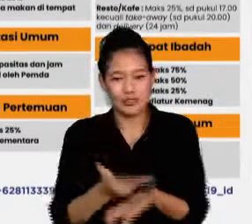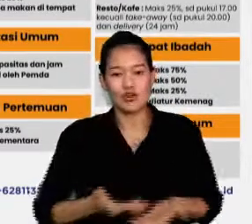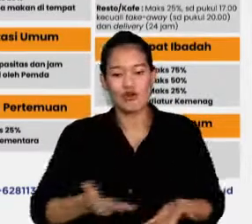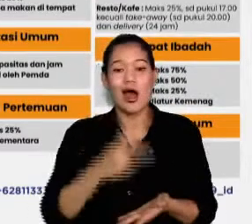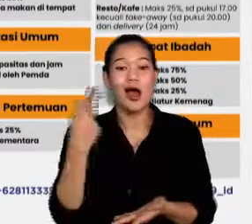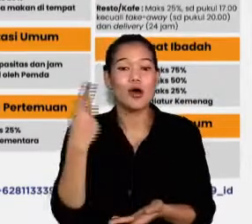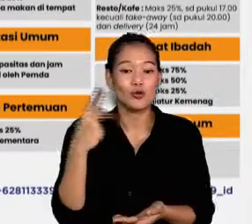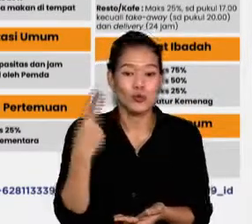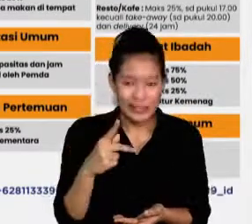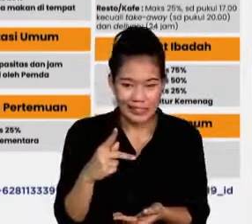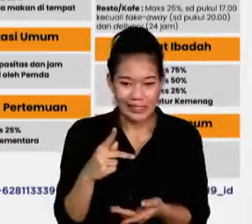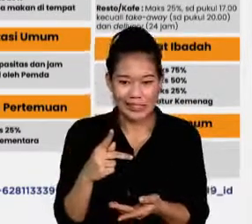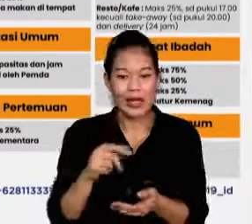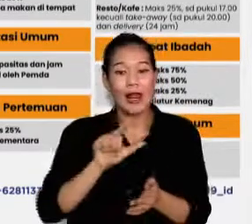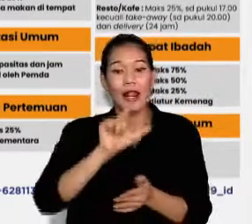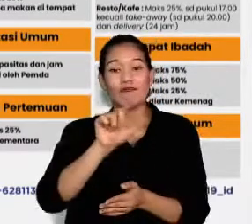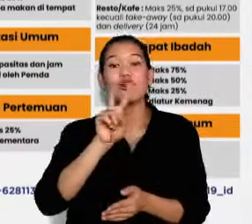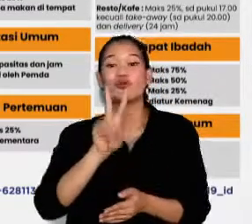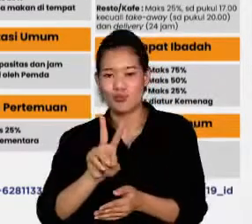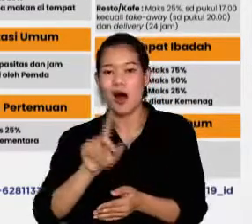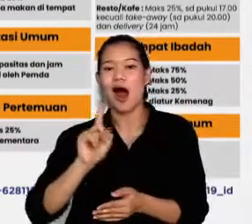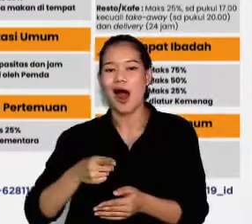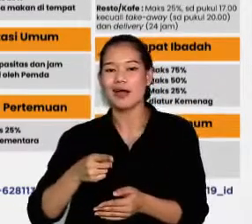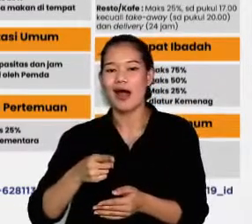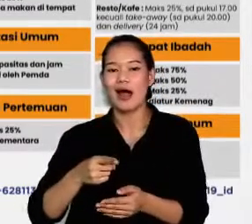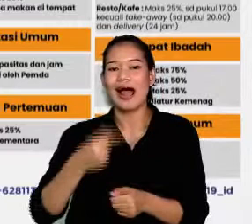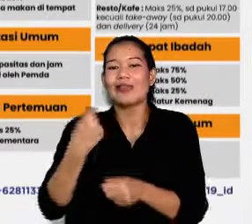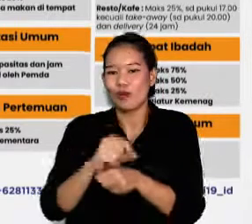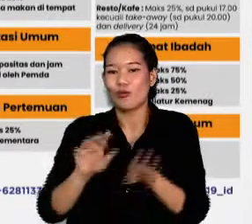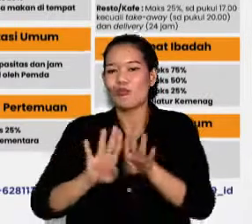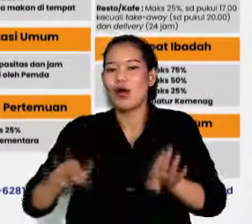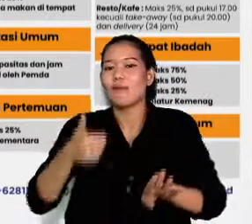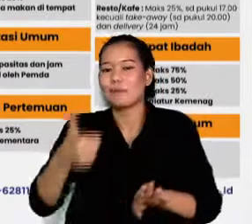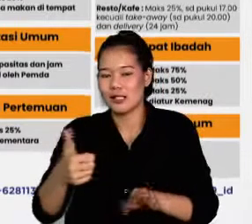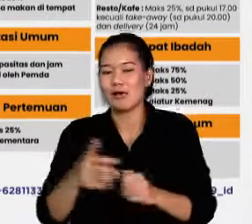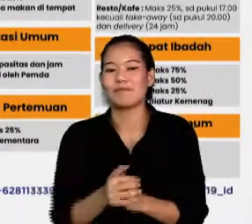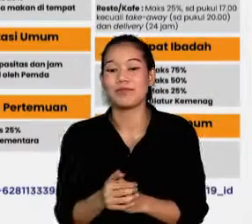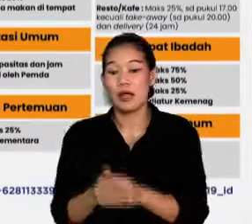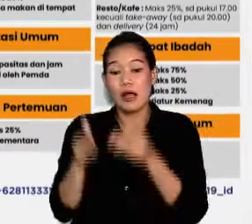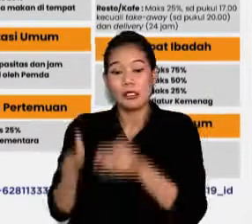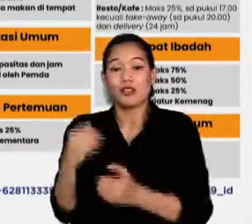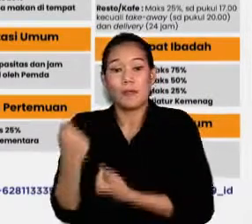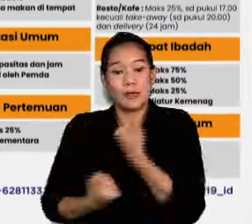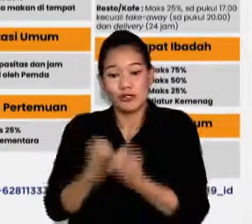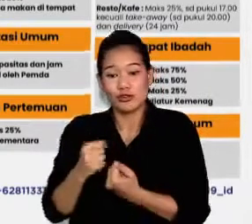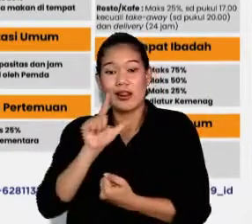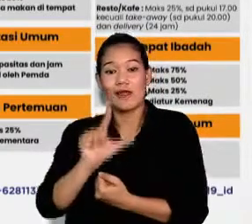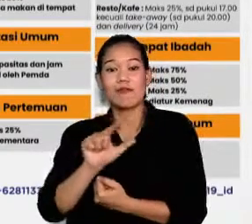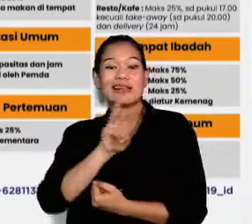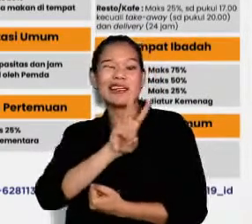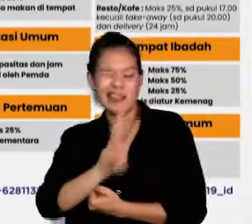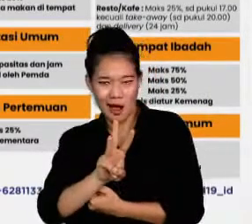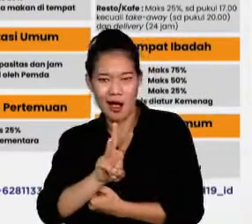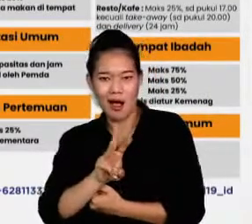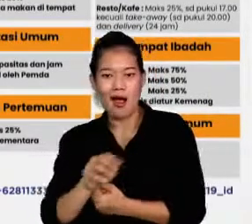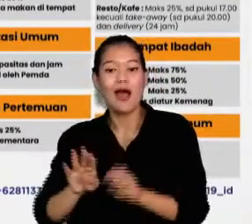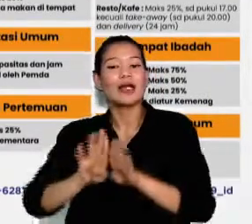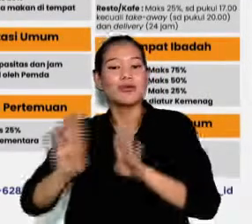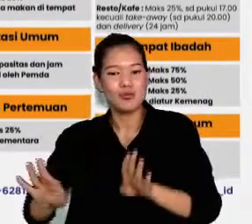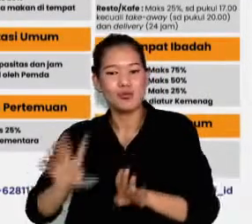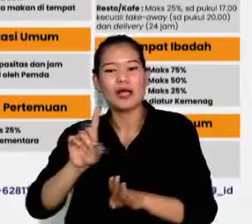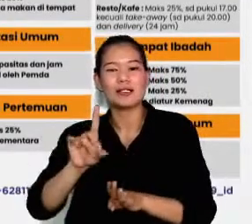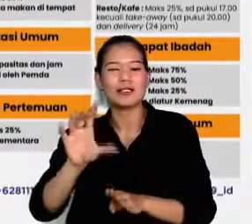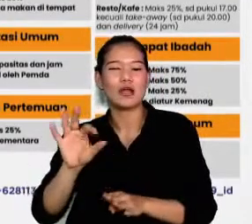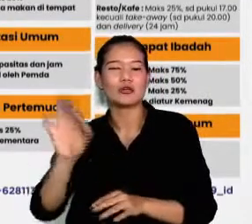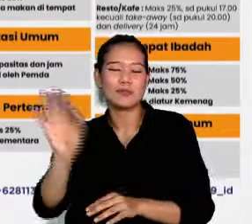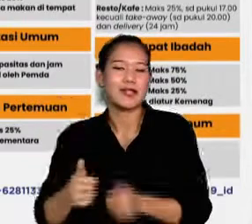kuning di daerah level-2 dan yang ketiga sektor industri di level 3 dapat beroperasi